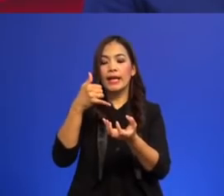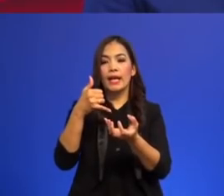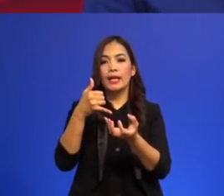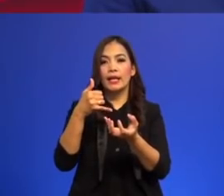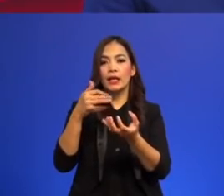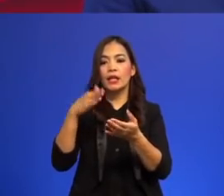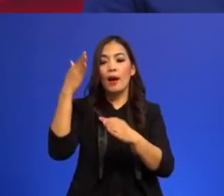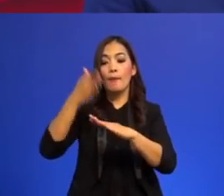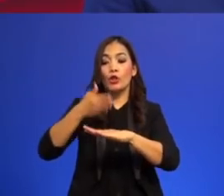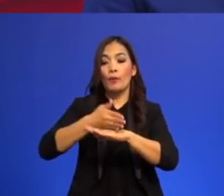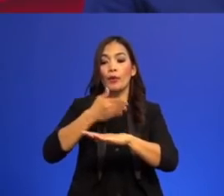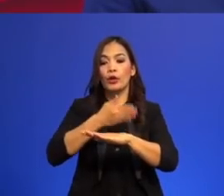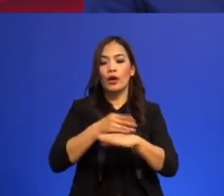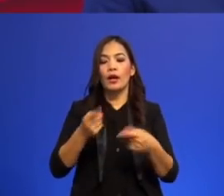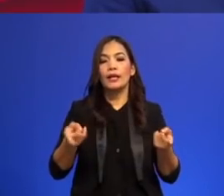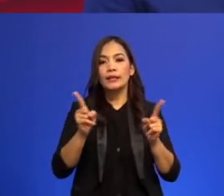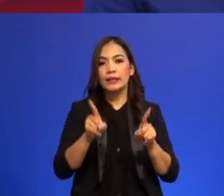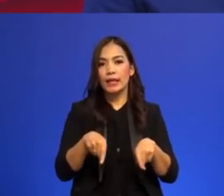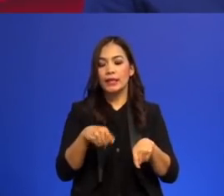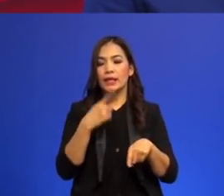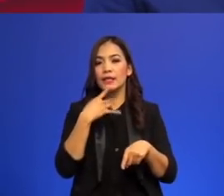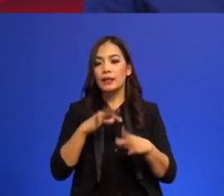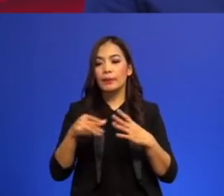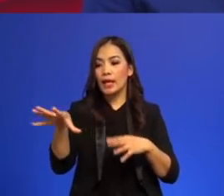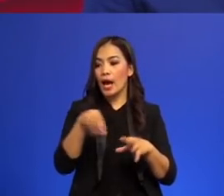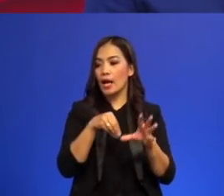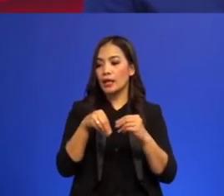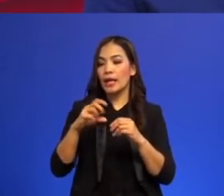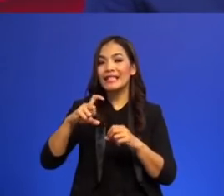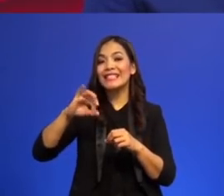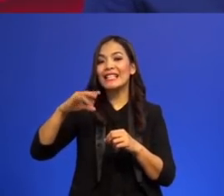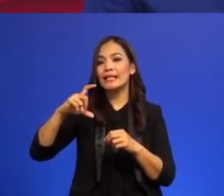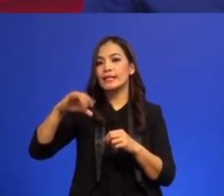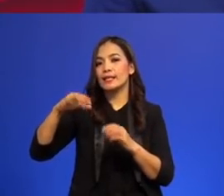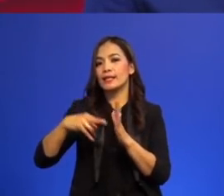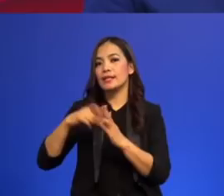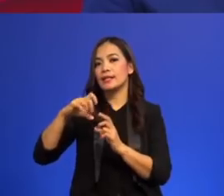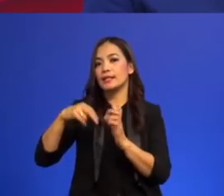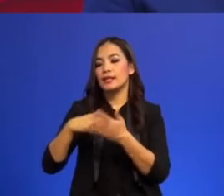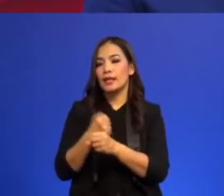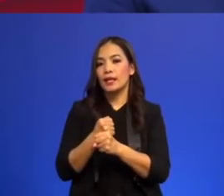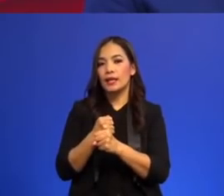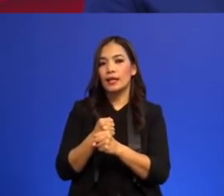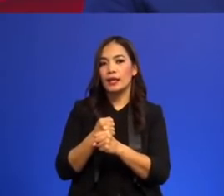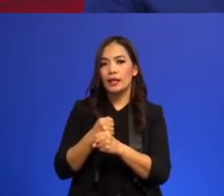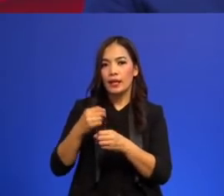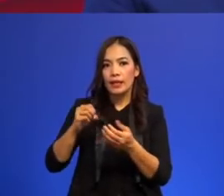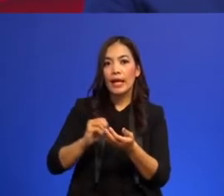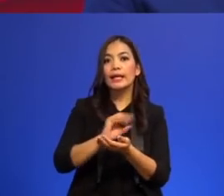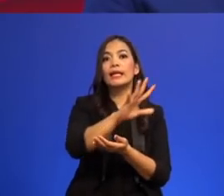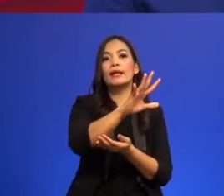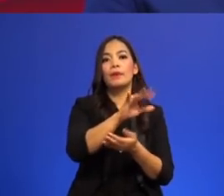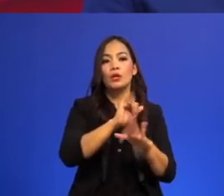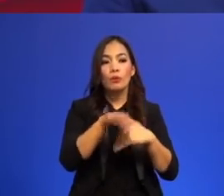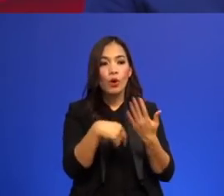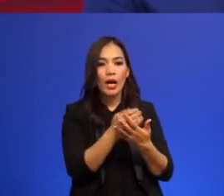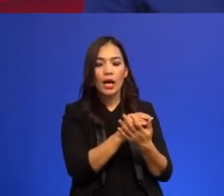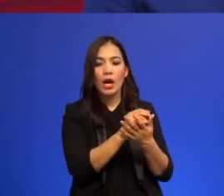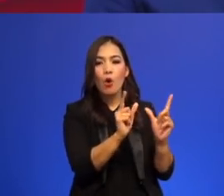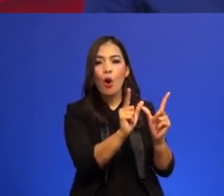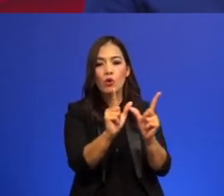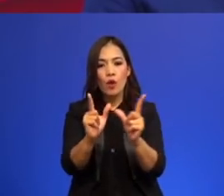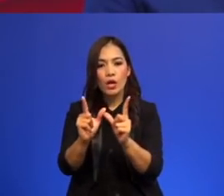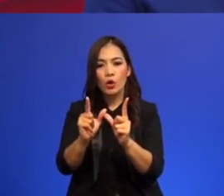kita potong-potong, kita jadiin, kita beli ambil cilincing waktu banyak. Kita kirim ke ini, catering-catering.